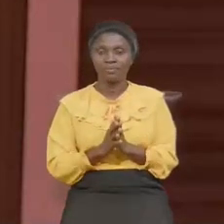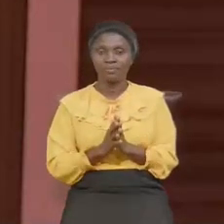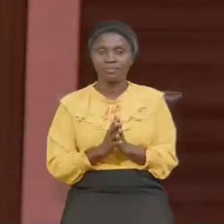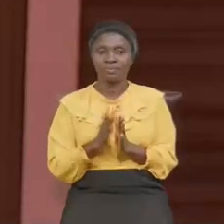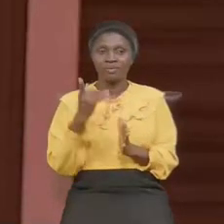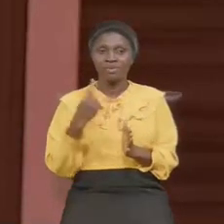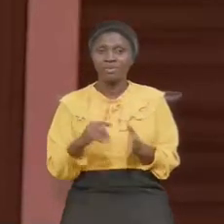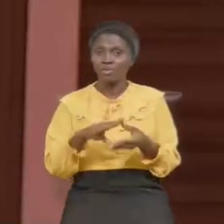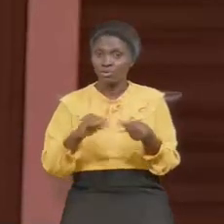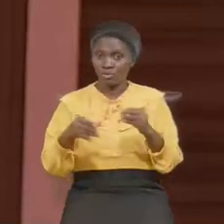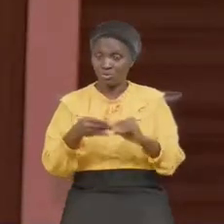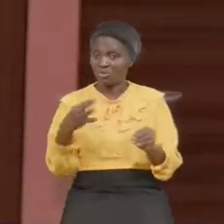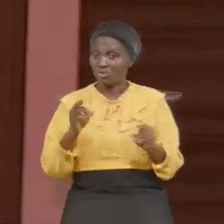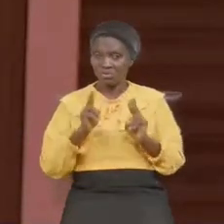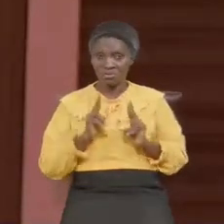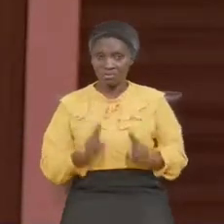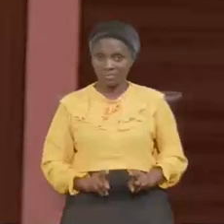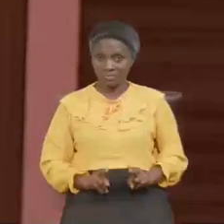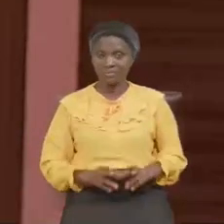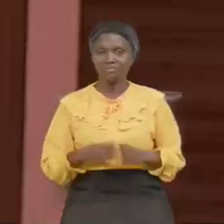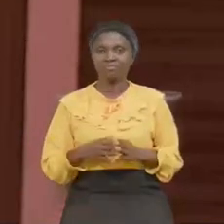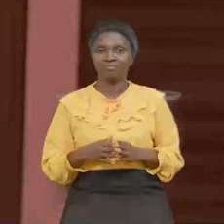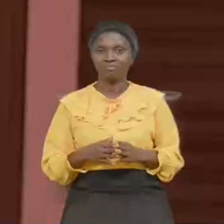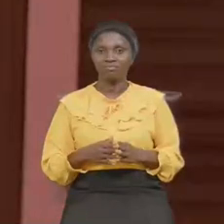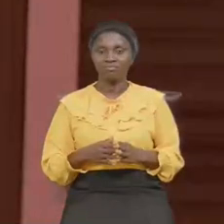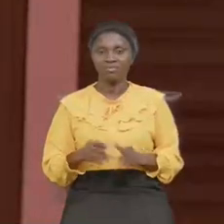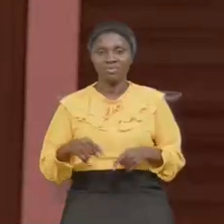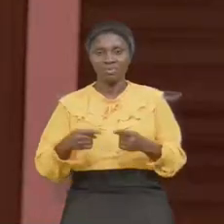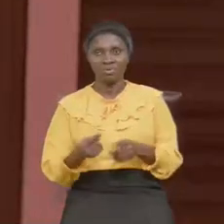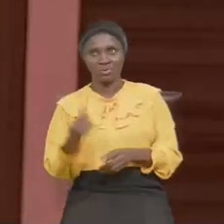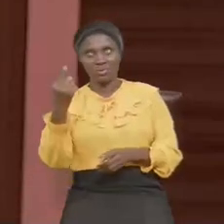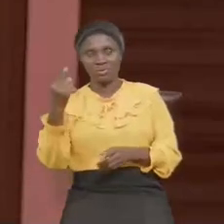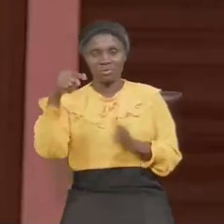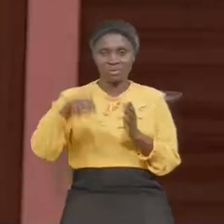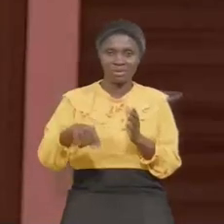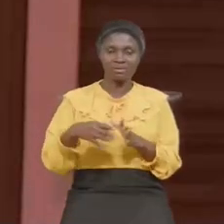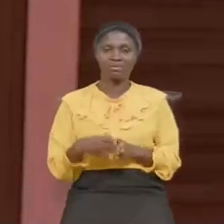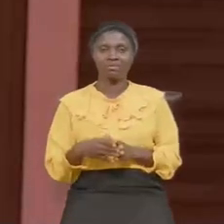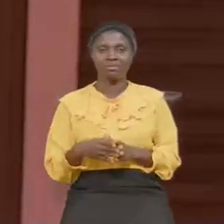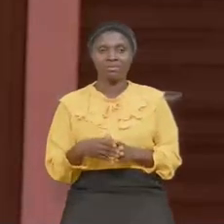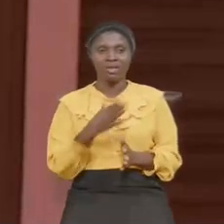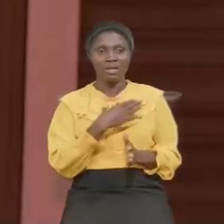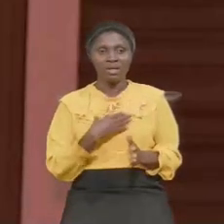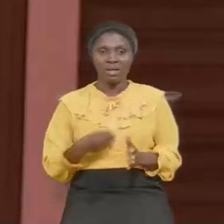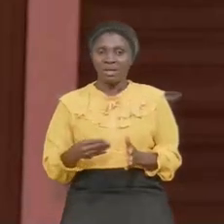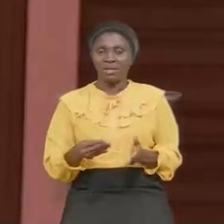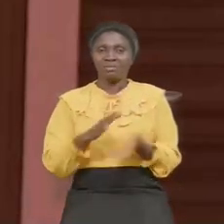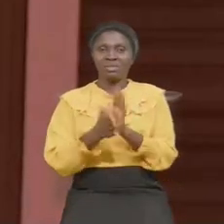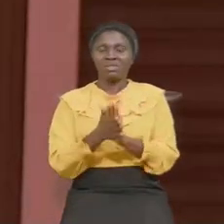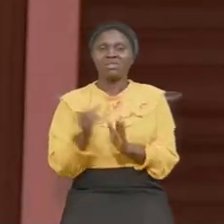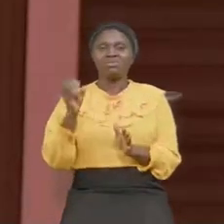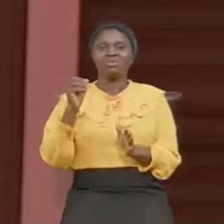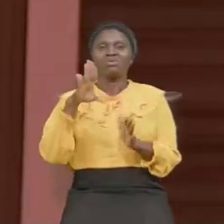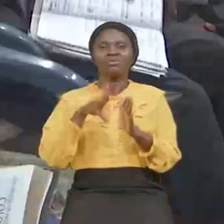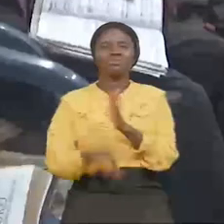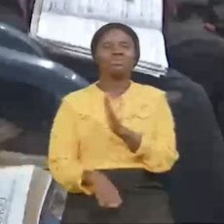L'histoire de l'humanité. Nous montons, descendons. Et l'humanité s'est tellement